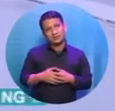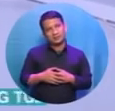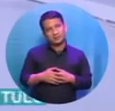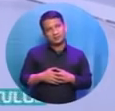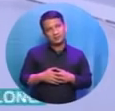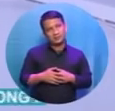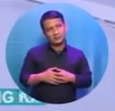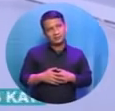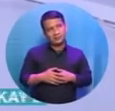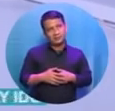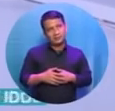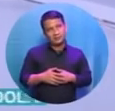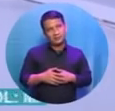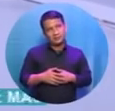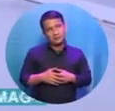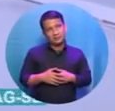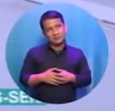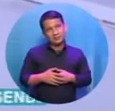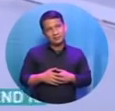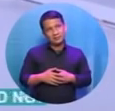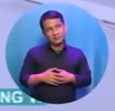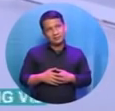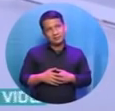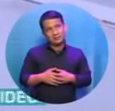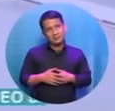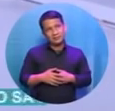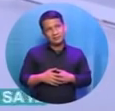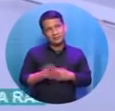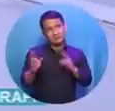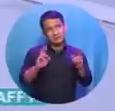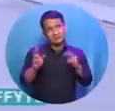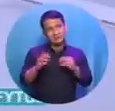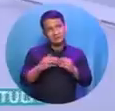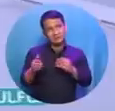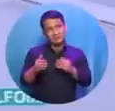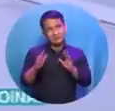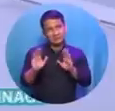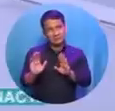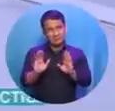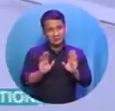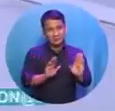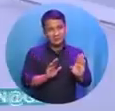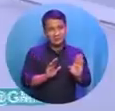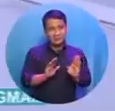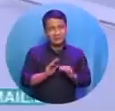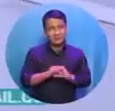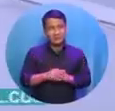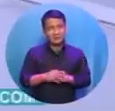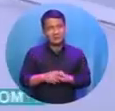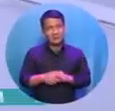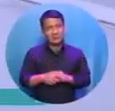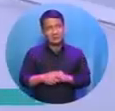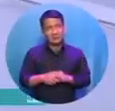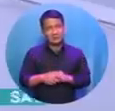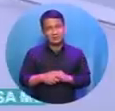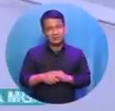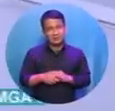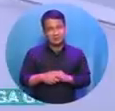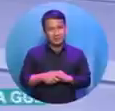Hindi. Umayos-ayos kayo. Umayos-ayos kayo. Sinasabi ko sa'yo. Medyo mahinahon yung boses. Hello po. Hello